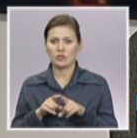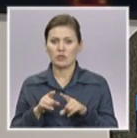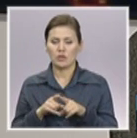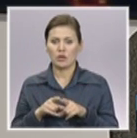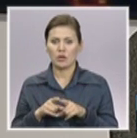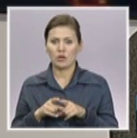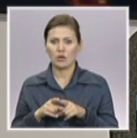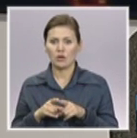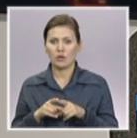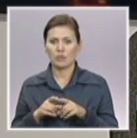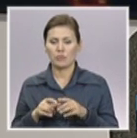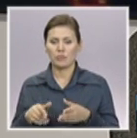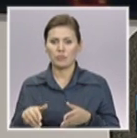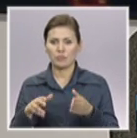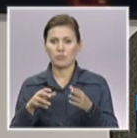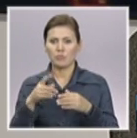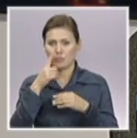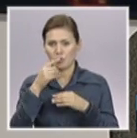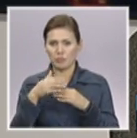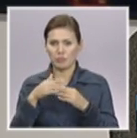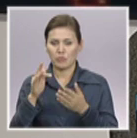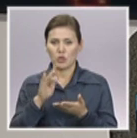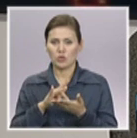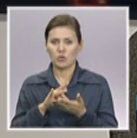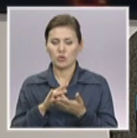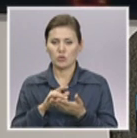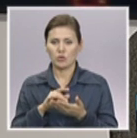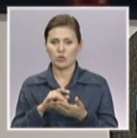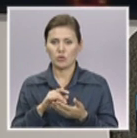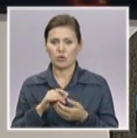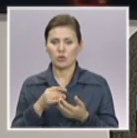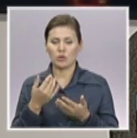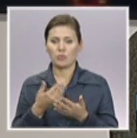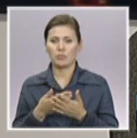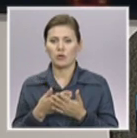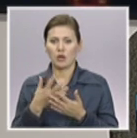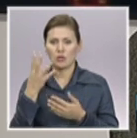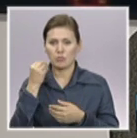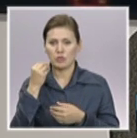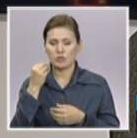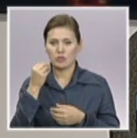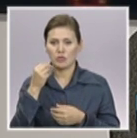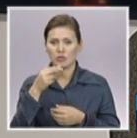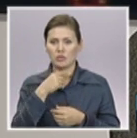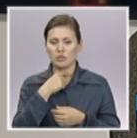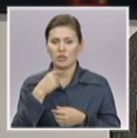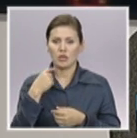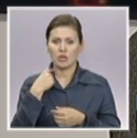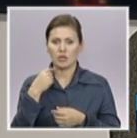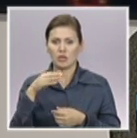маршрутную сеть в пригородную зону, да, то есть Алмата-Талгар,